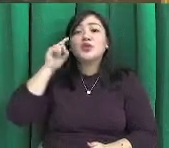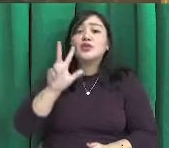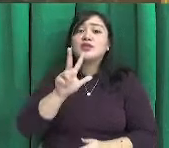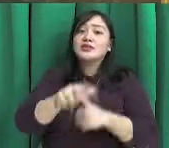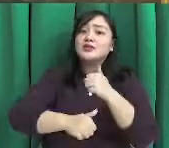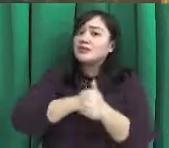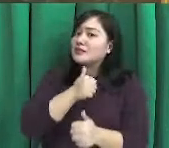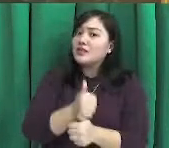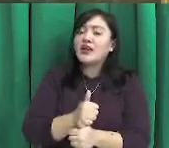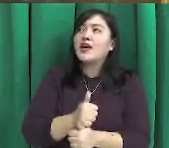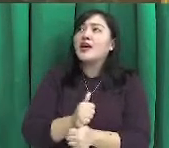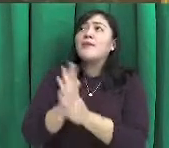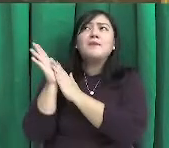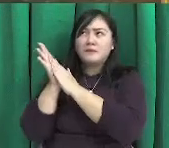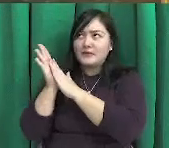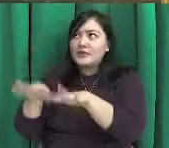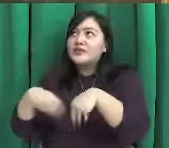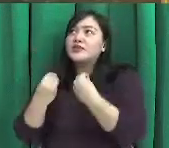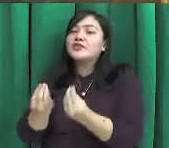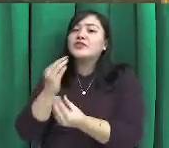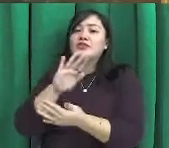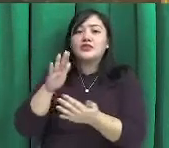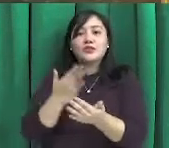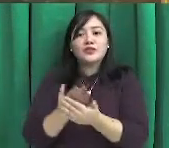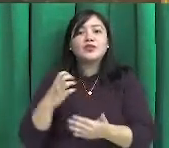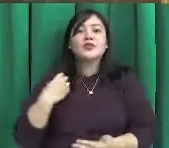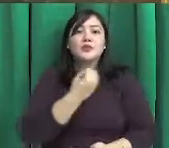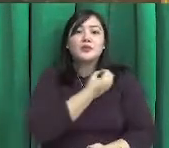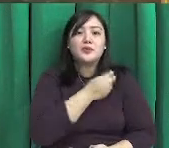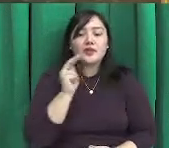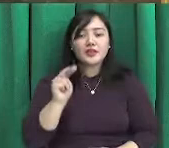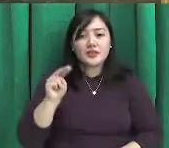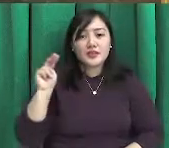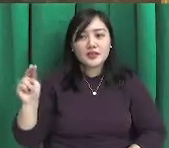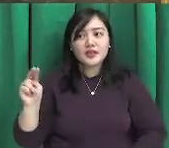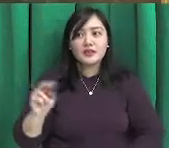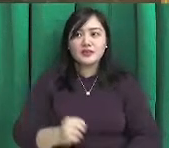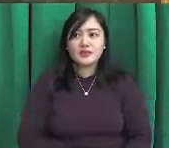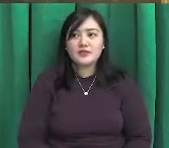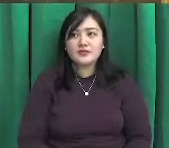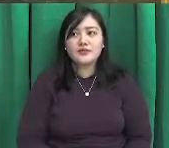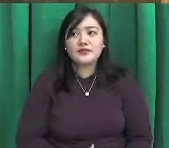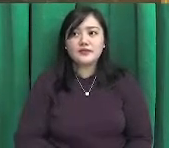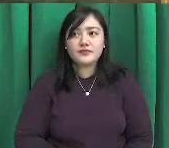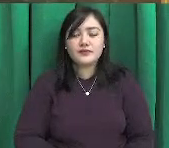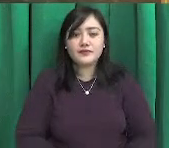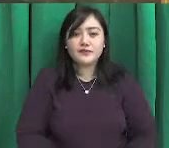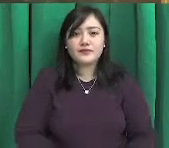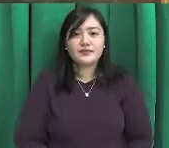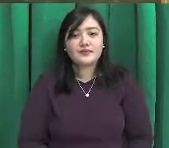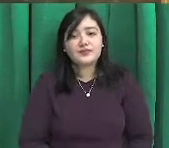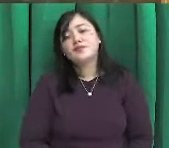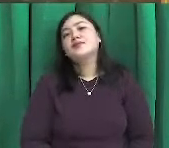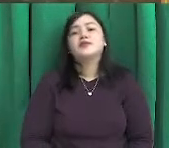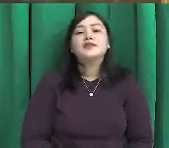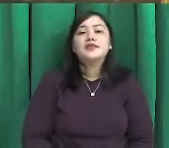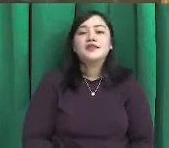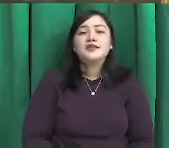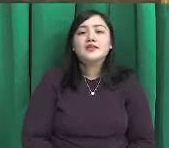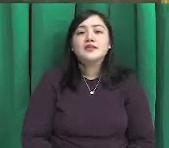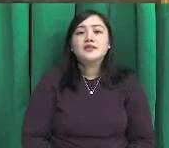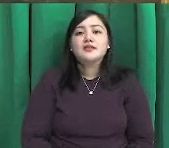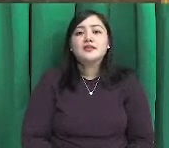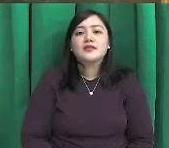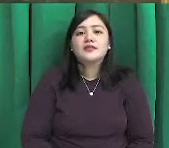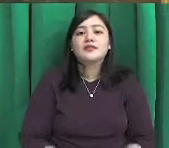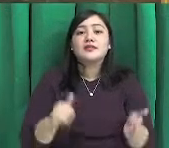po, dalawa ang hinuhulugan naming sasakyan. Kasi that time, sabi ko, pwede ba na kung ano, i-fully